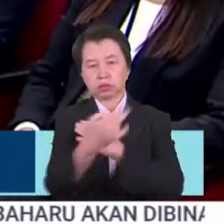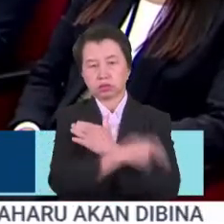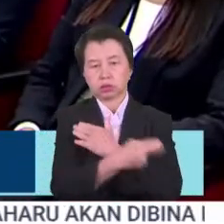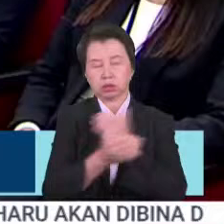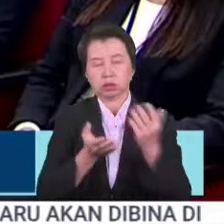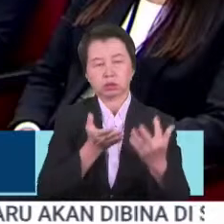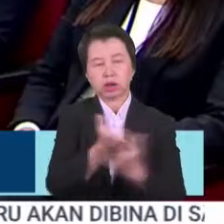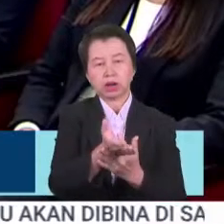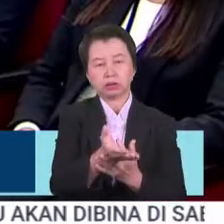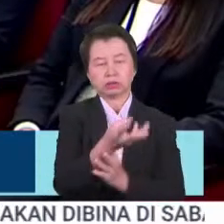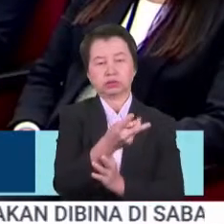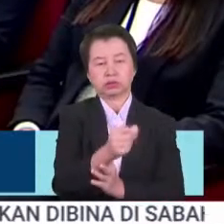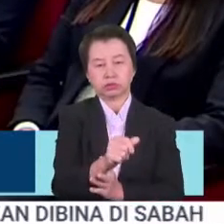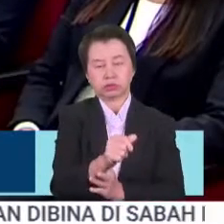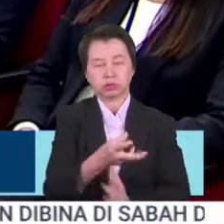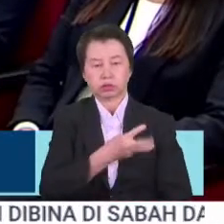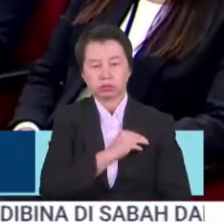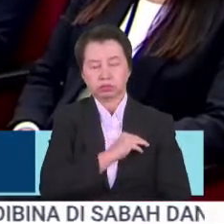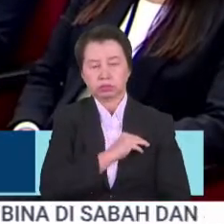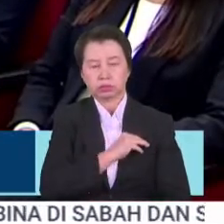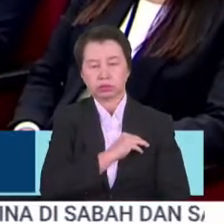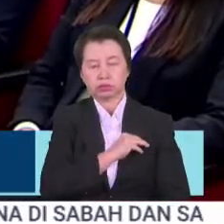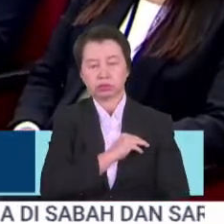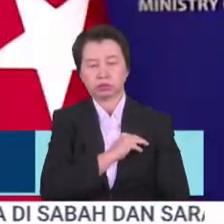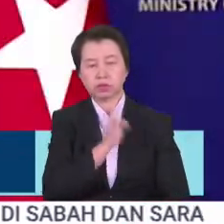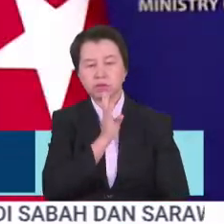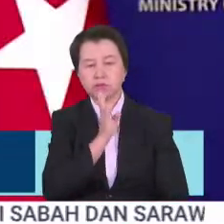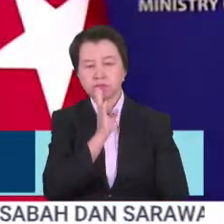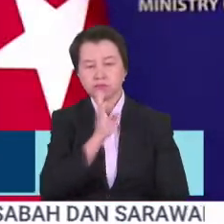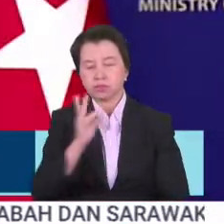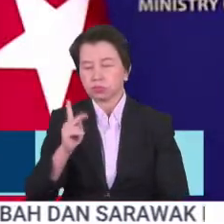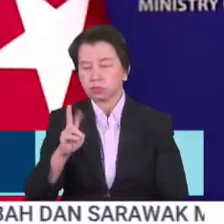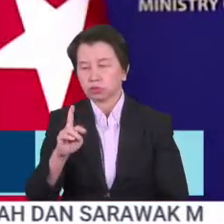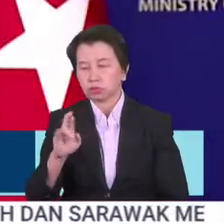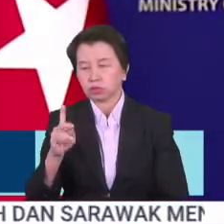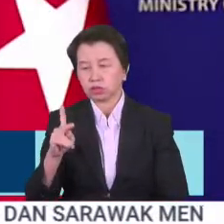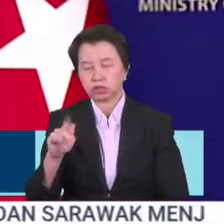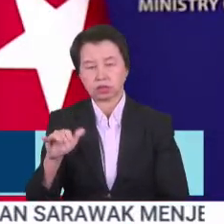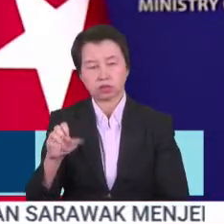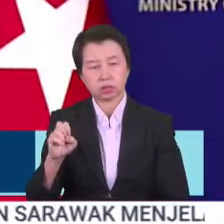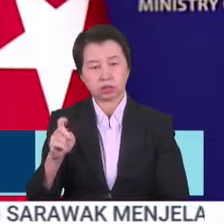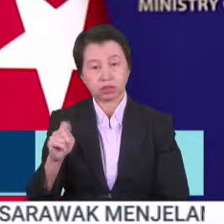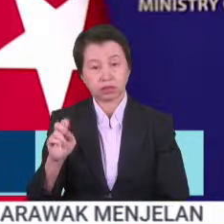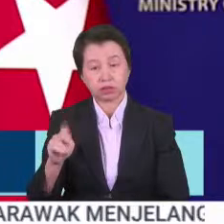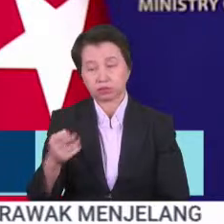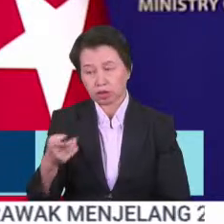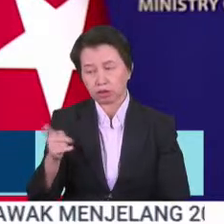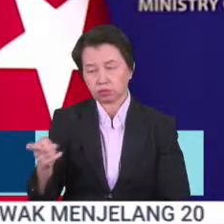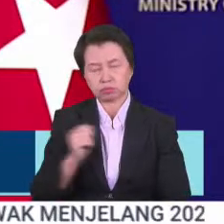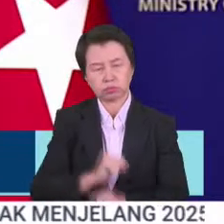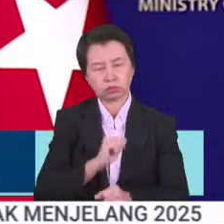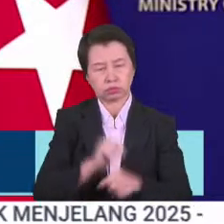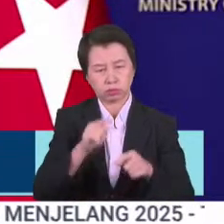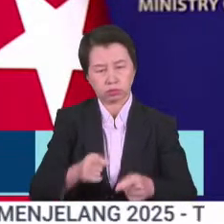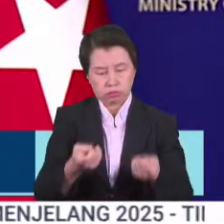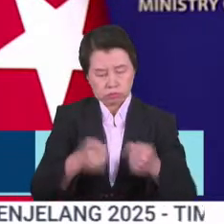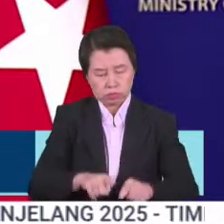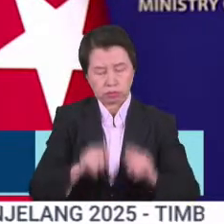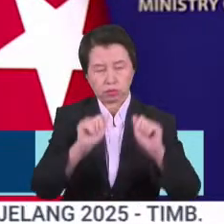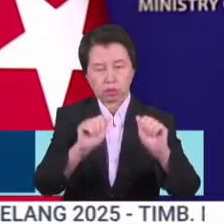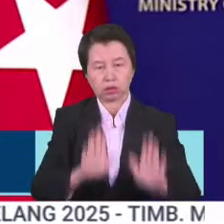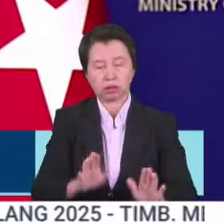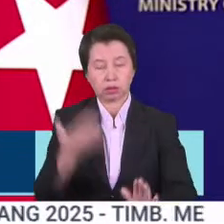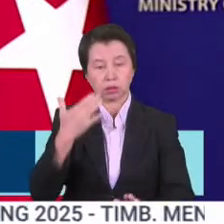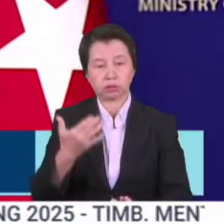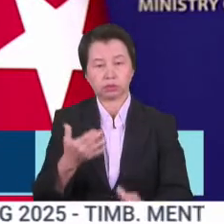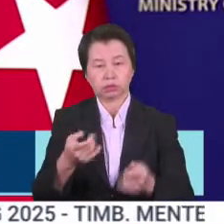melalui Syria. Jelas Menteri Luar Turki, Parti Pekerja Kurdistan bertanggungjawab atas serangan tersebut yang berlaku pada Ahad lalu.